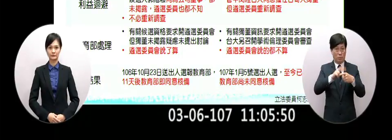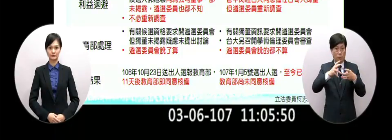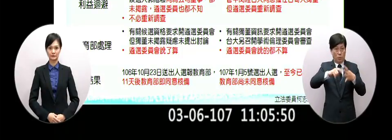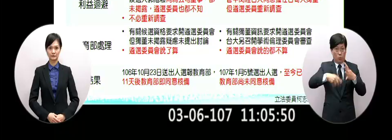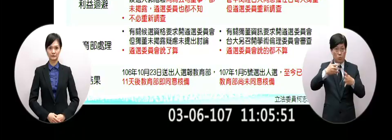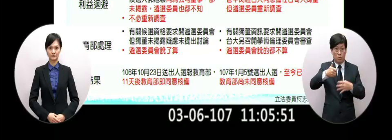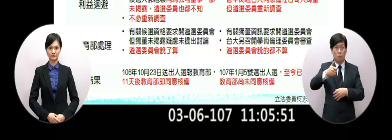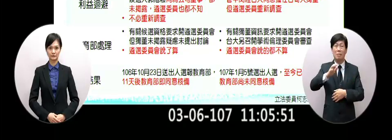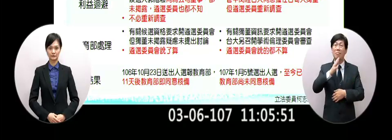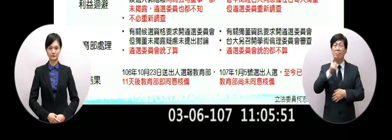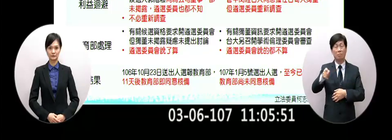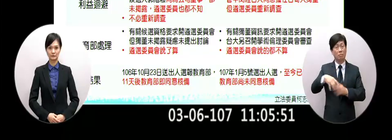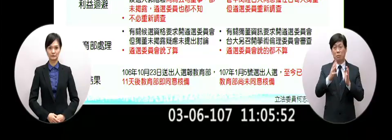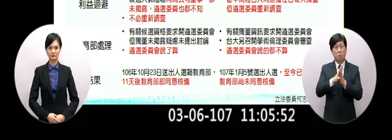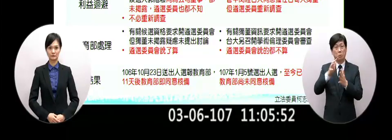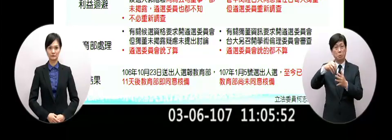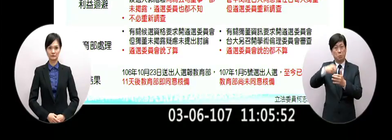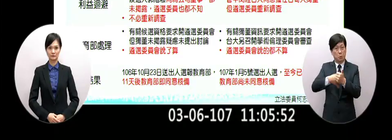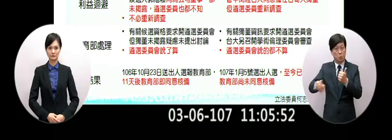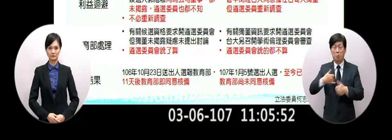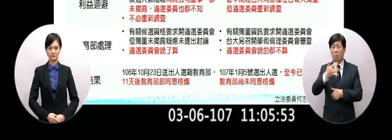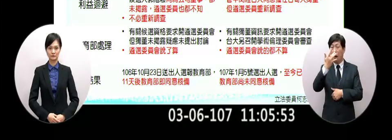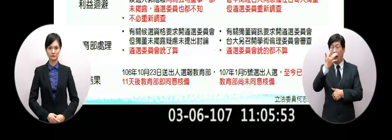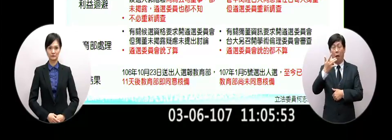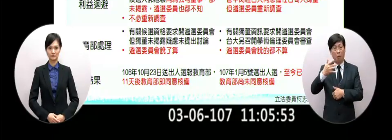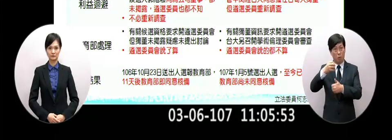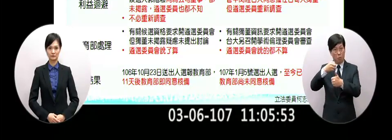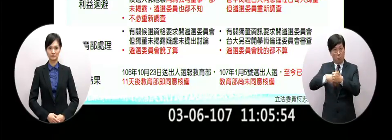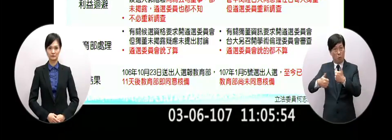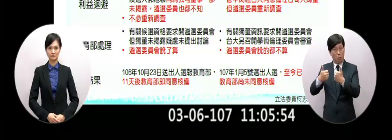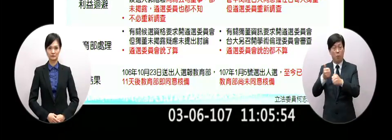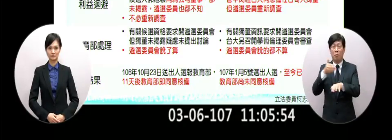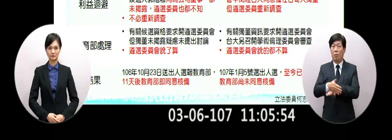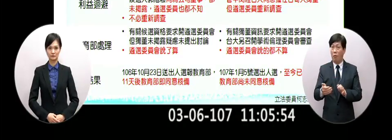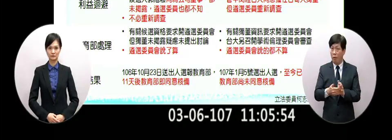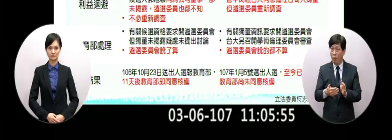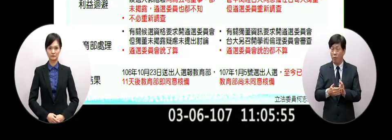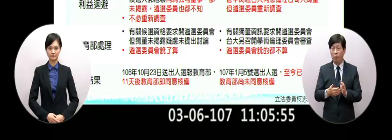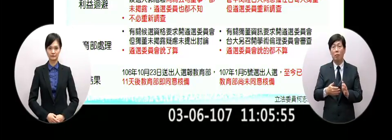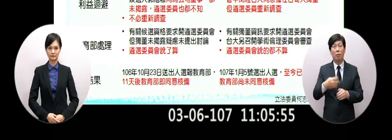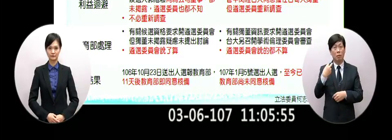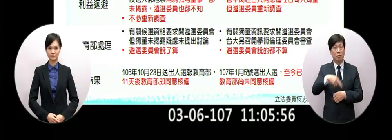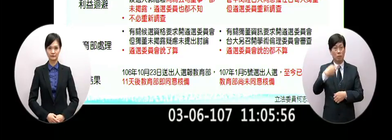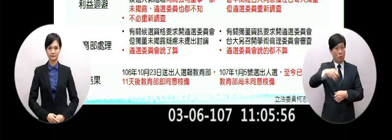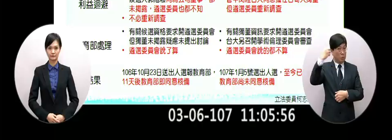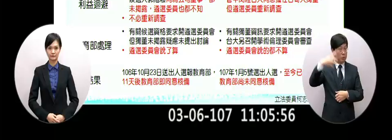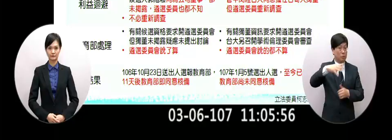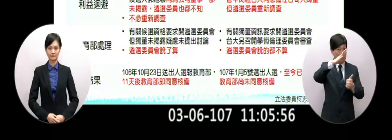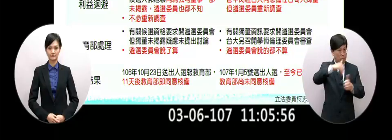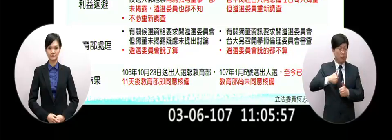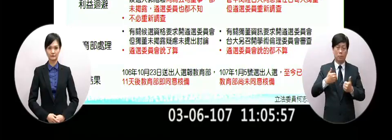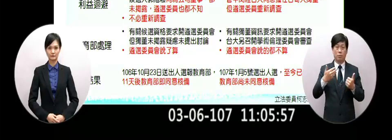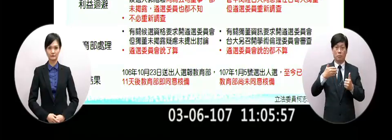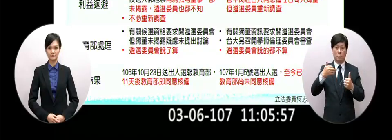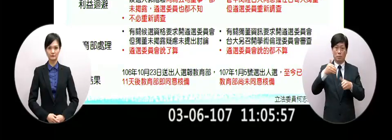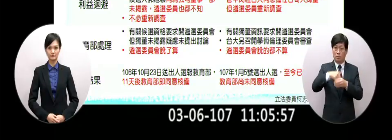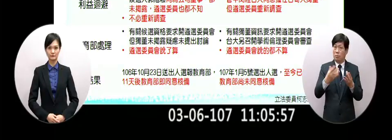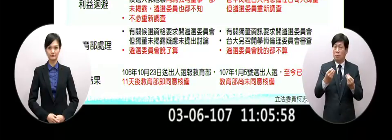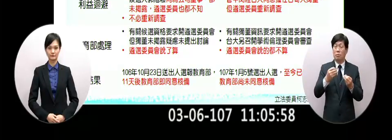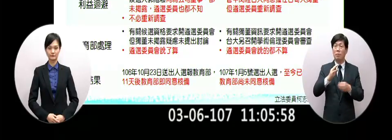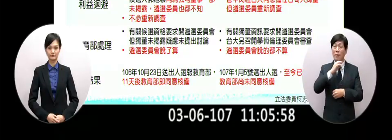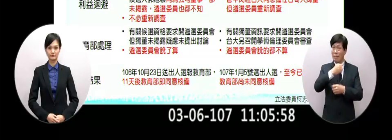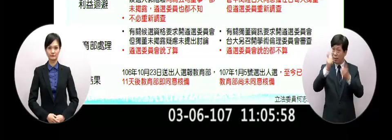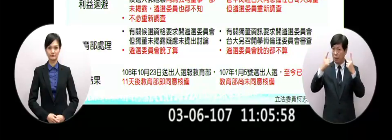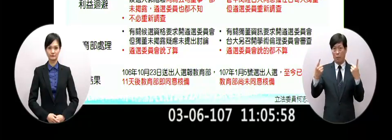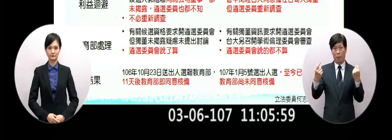遴选委员不知道，所以呢遴选委员通过之后呢，其实呢也没有重新召开。台大同样重